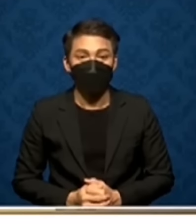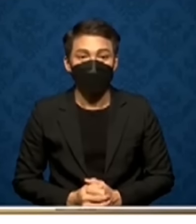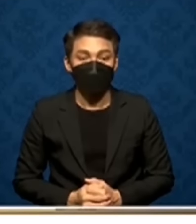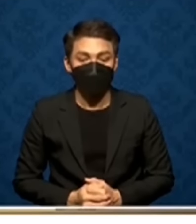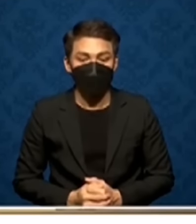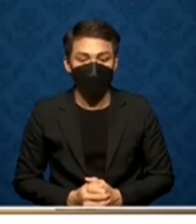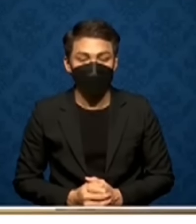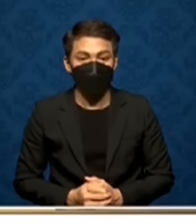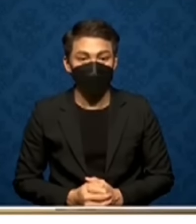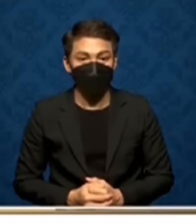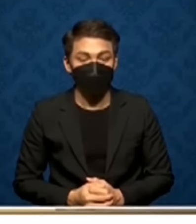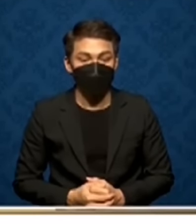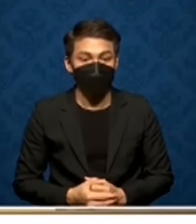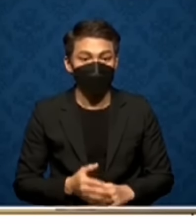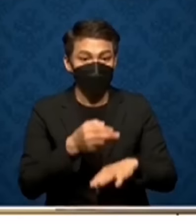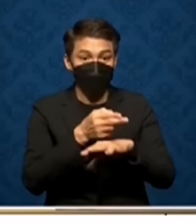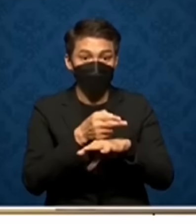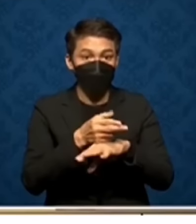ไม่ทราบสดนำวิดีโอไปมั้ยครับ